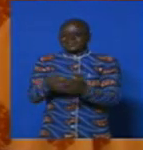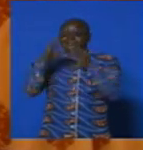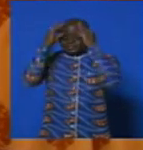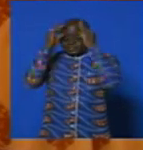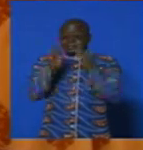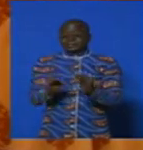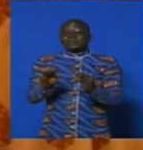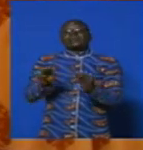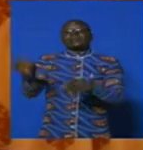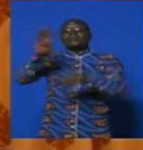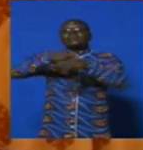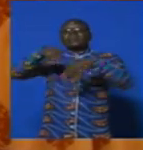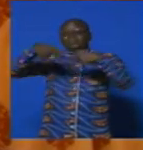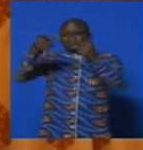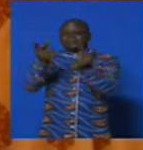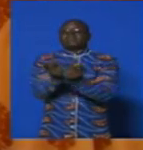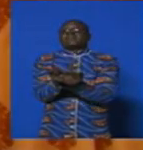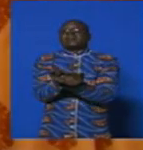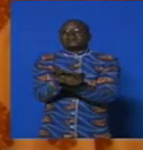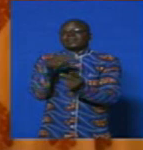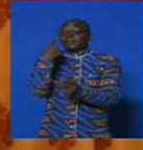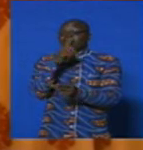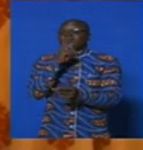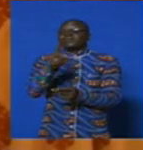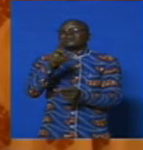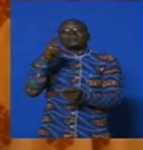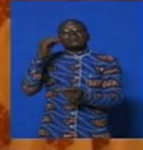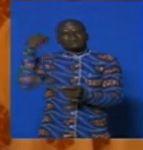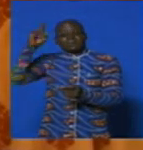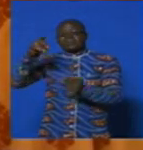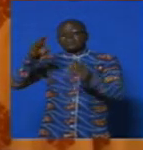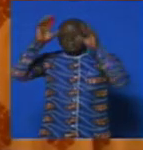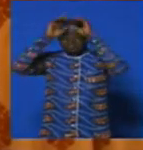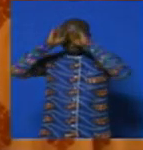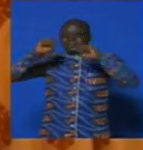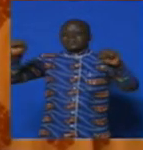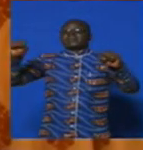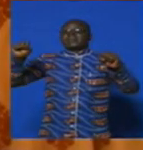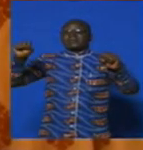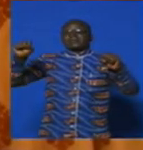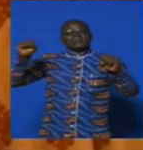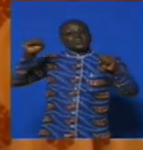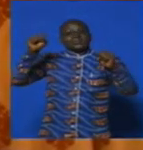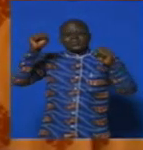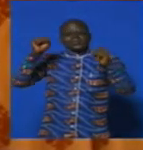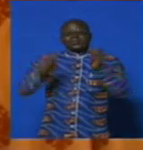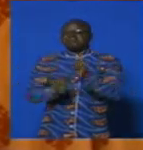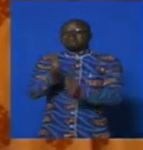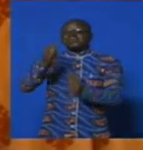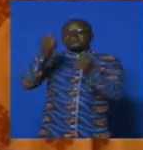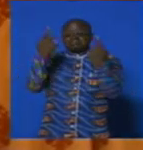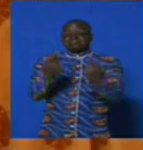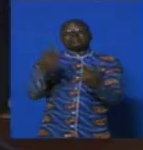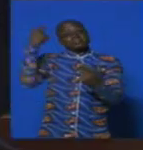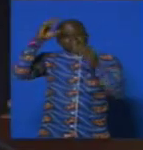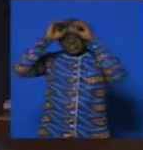place d'une Troïka qui sera composée du président en exercice, du past président qui est le président qui